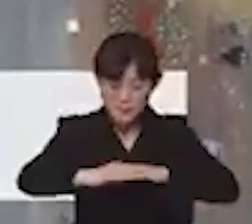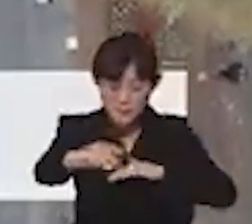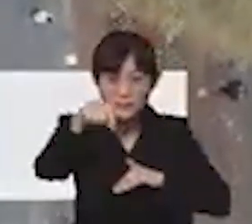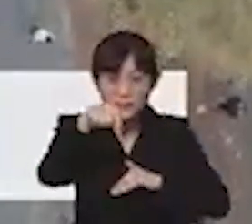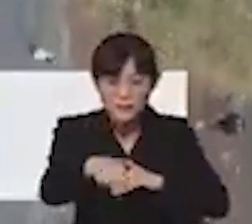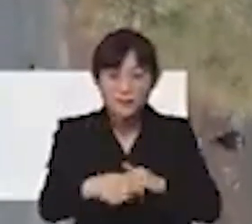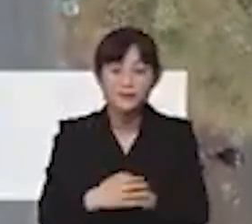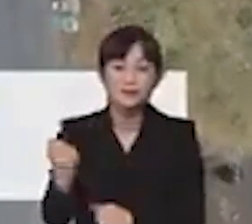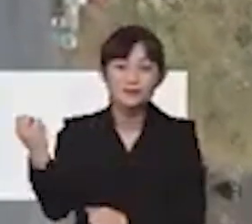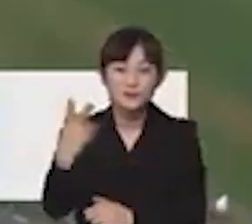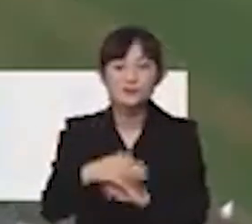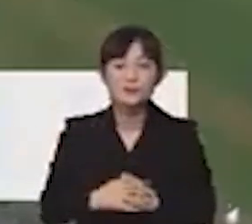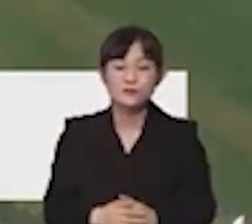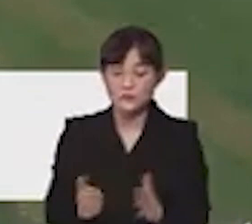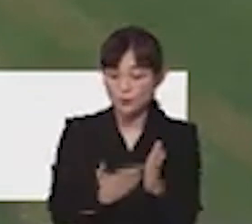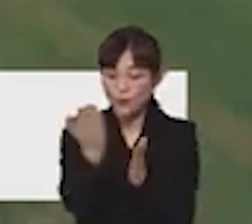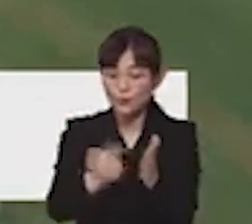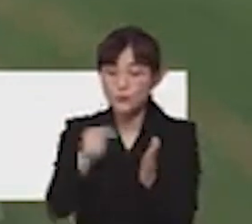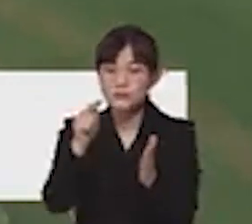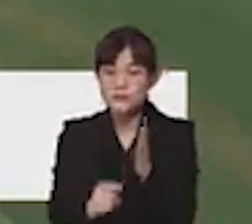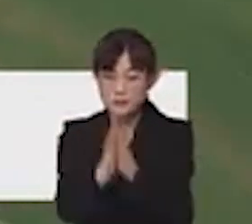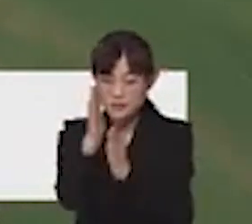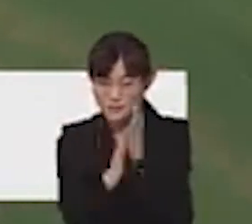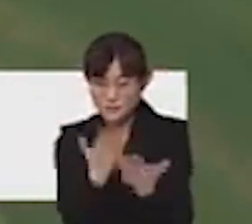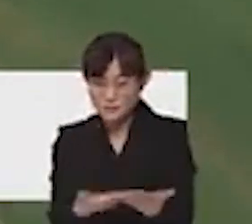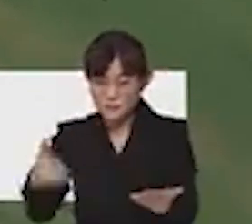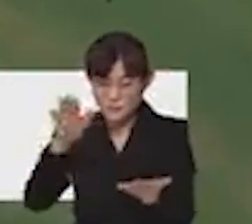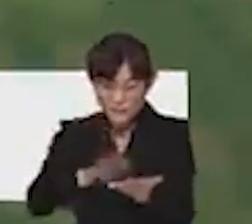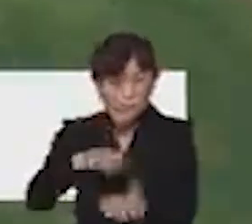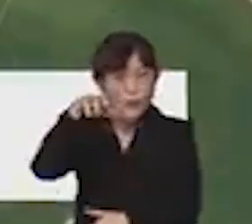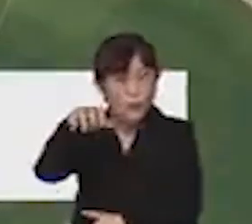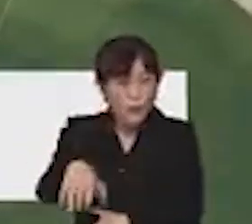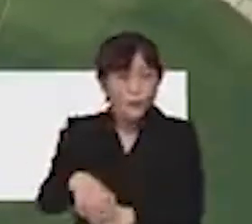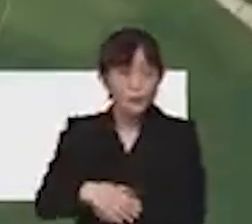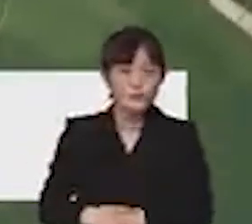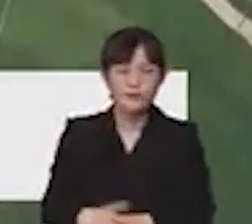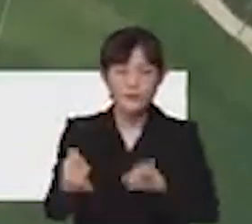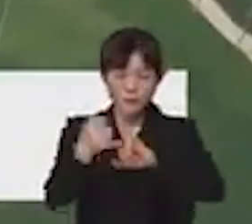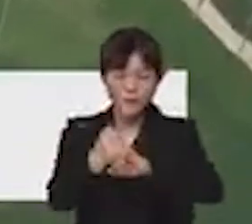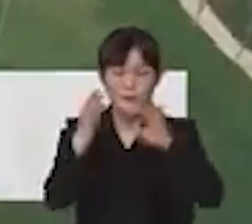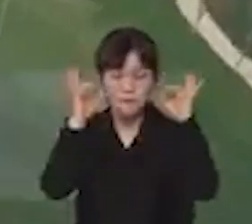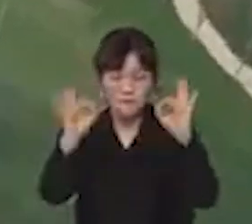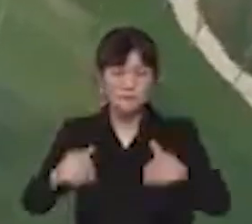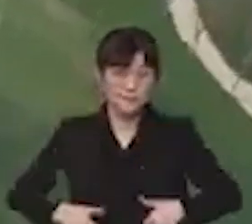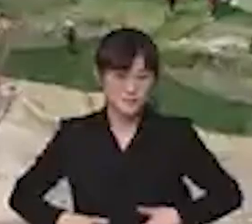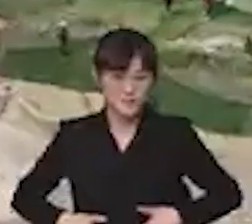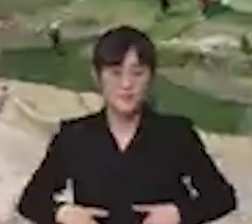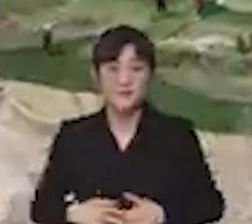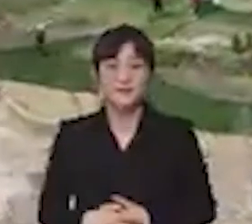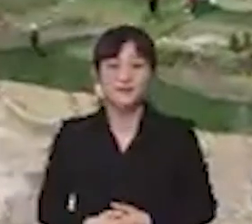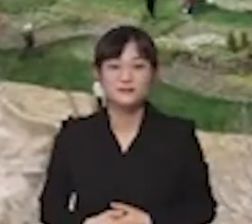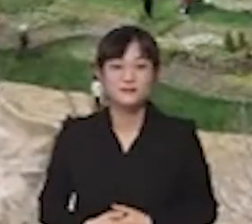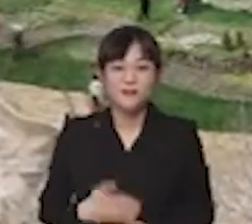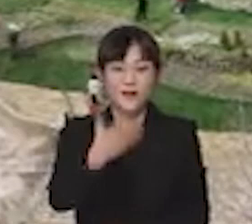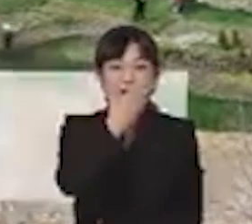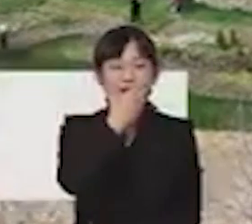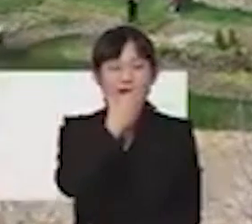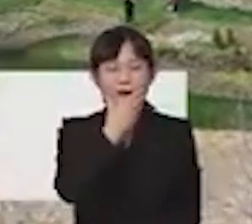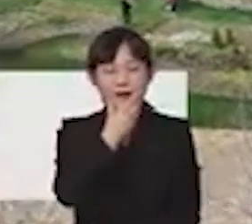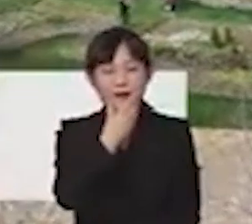아일랜드와 저류지를 도시정원으로 바꾼 오천 그린 광장도 빼놓을 수 없는 방문 코스입니다.